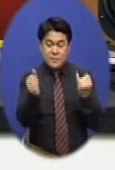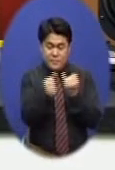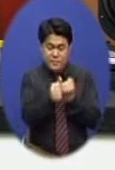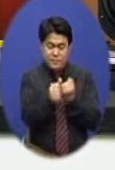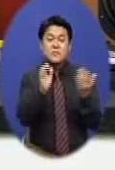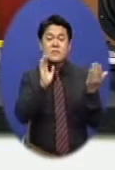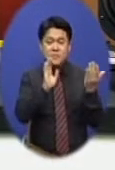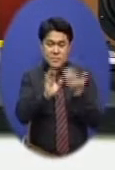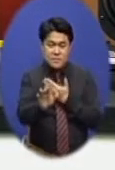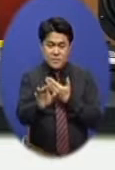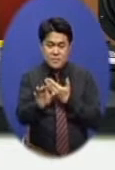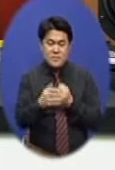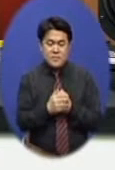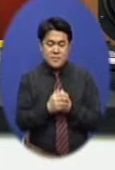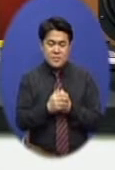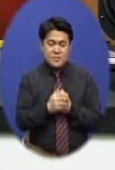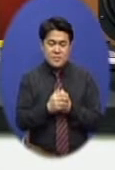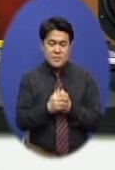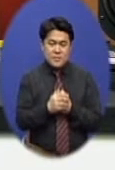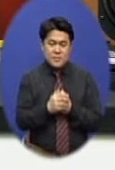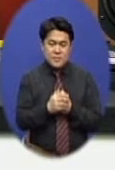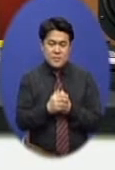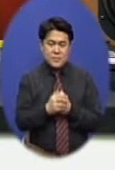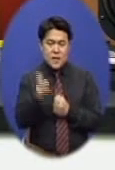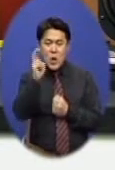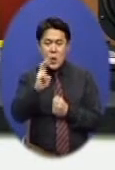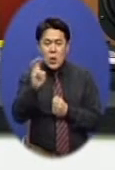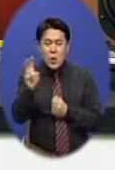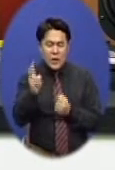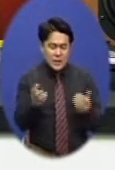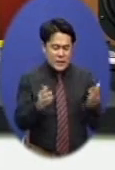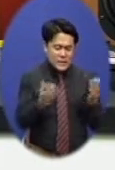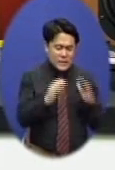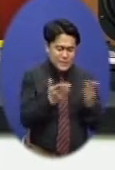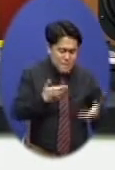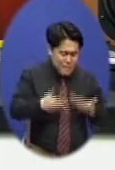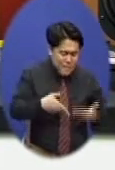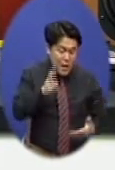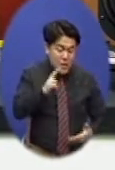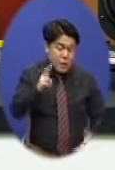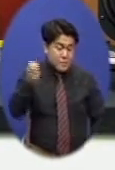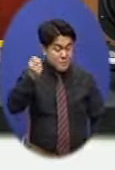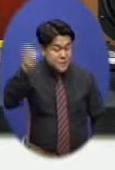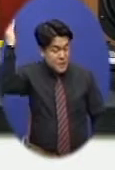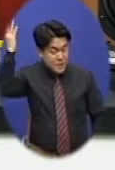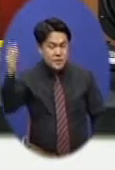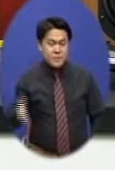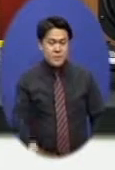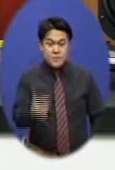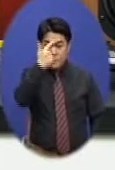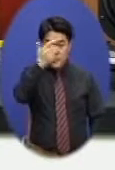결혼하자마자 그냥 살림에 팍 빠져버리니까 그 노래를 잊어버렸었어요. 아, 그러셨구나. 그러면은 옛날에는